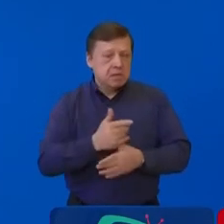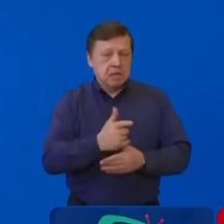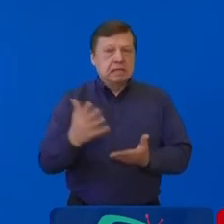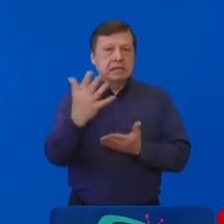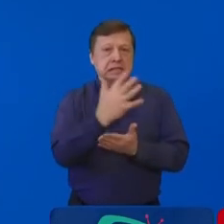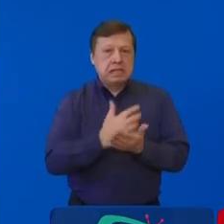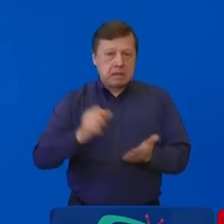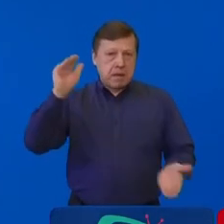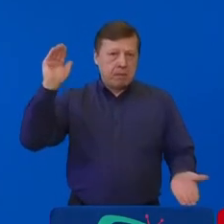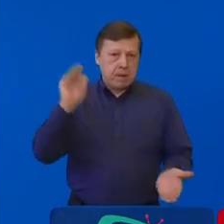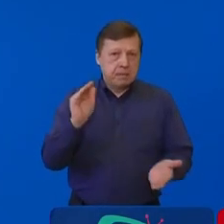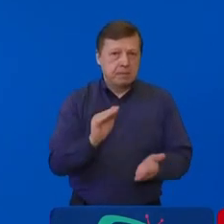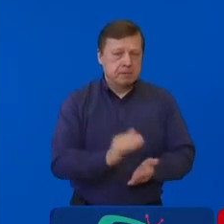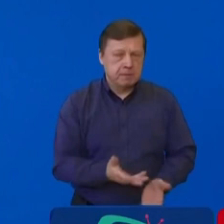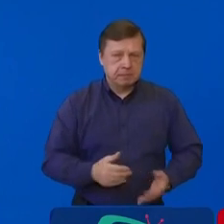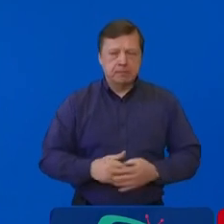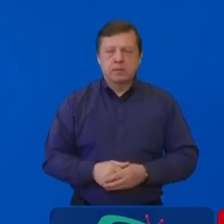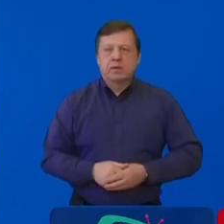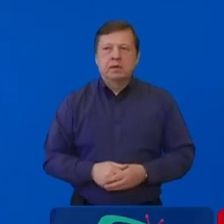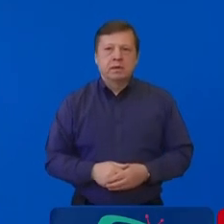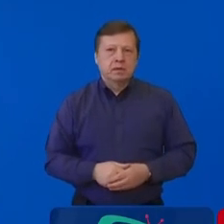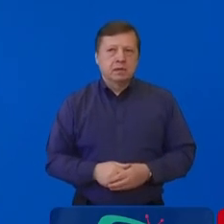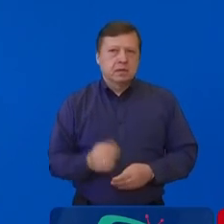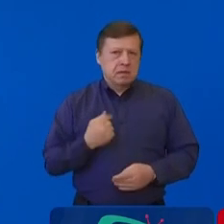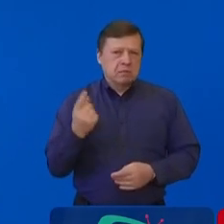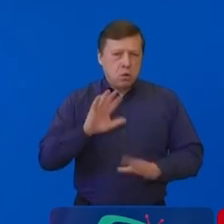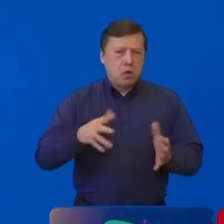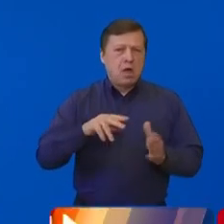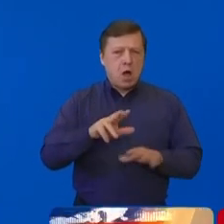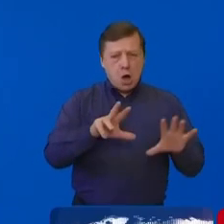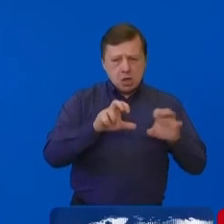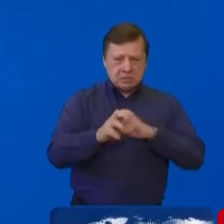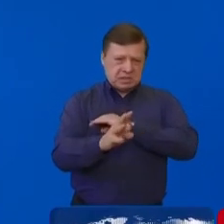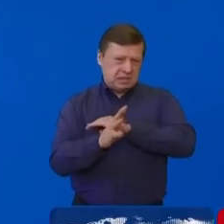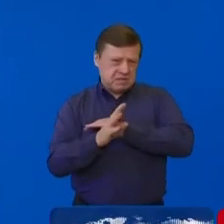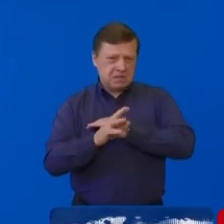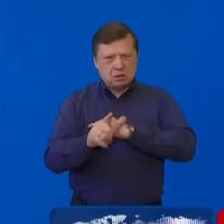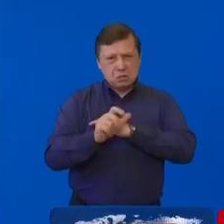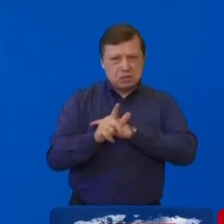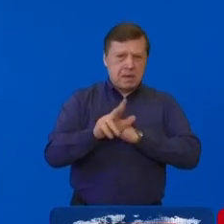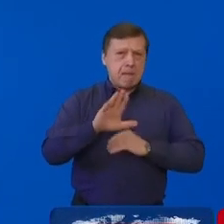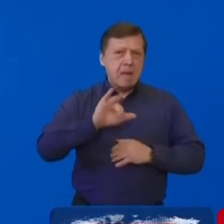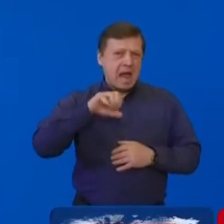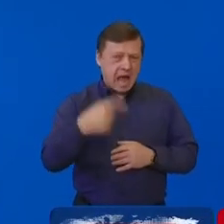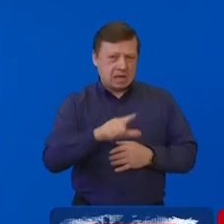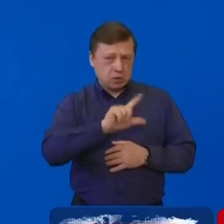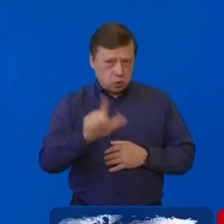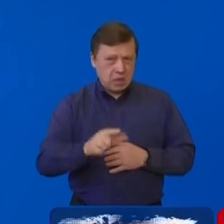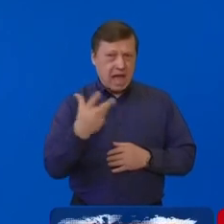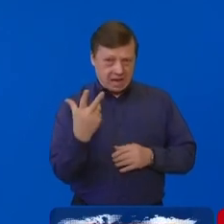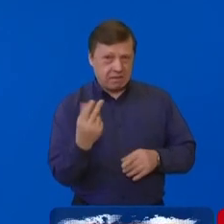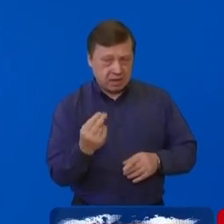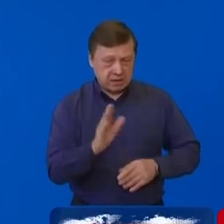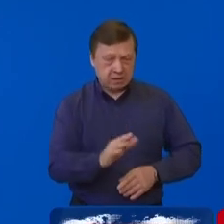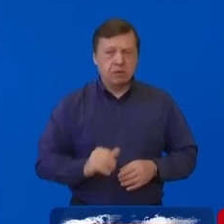przychodów. I zakładając, że to jest te 800-900 miliardów przychodów kwartalnie